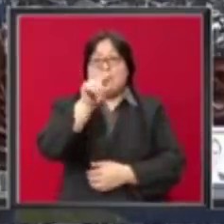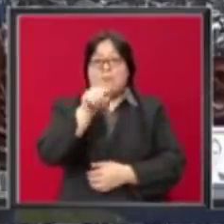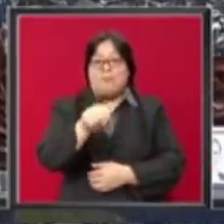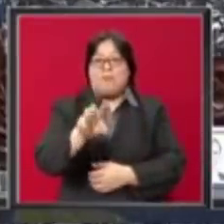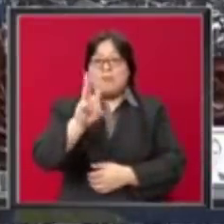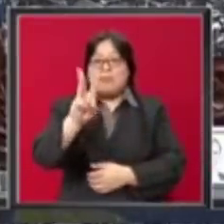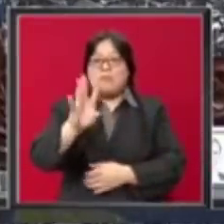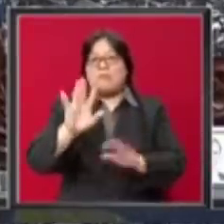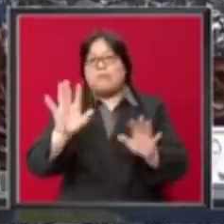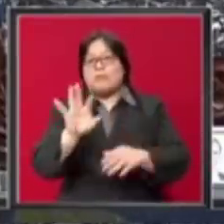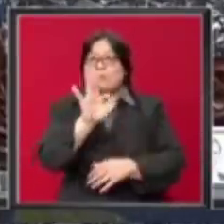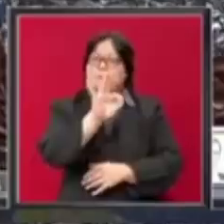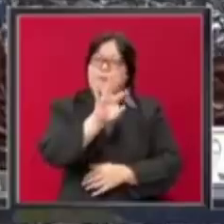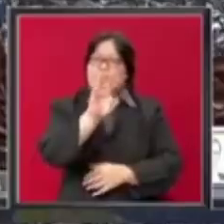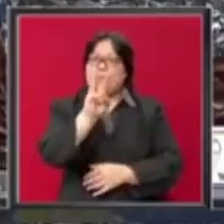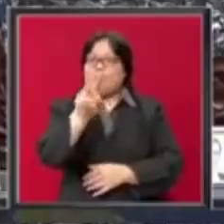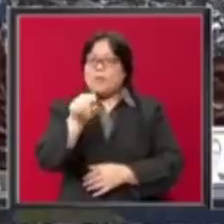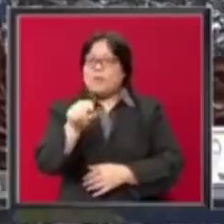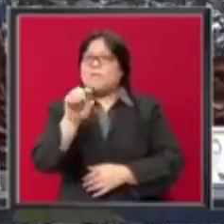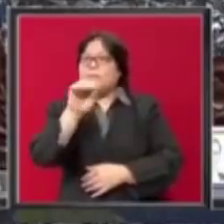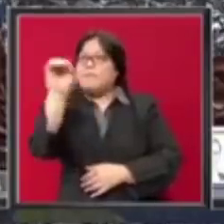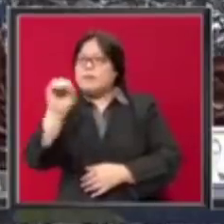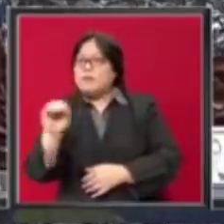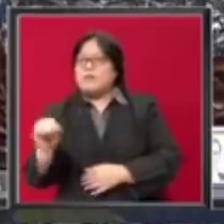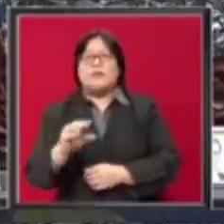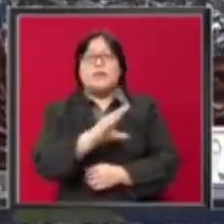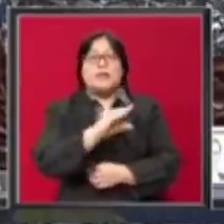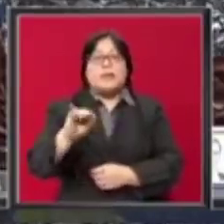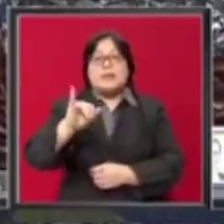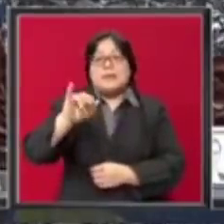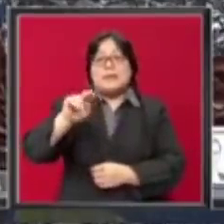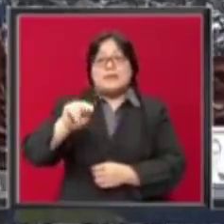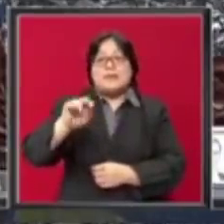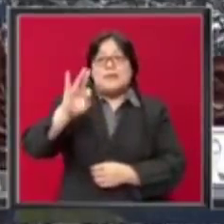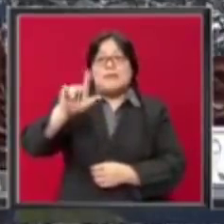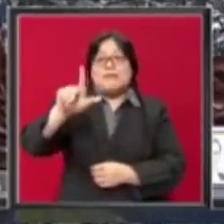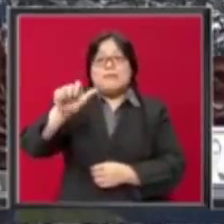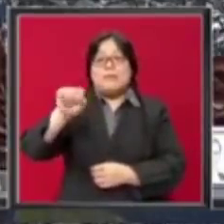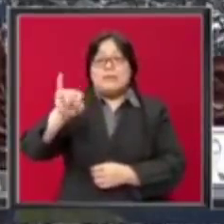86 sehingga 96% dan inflasi